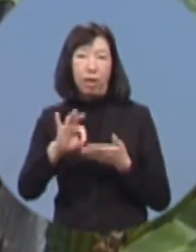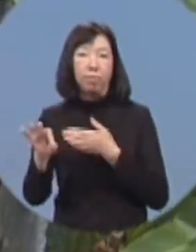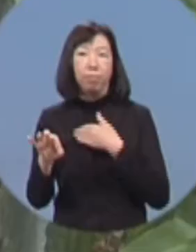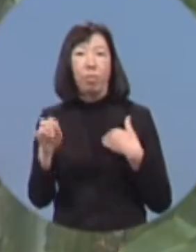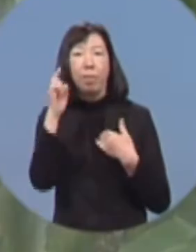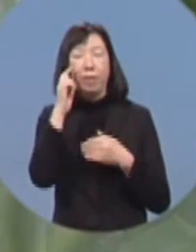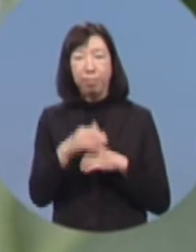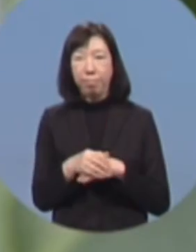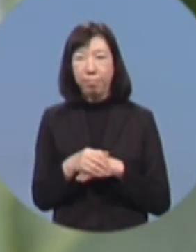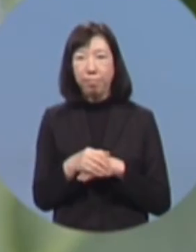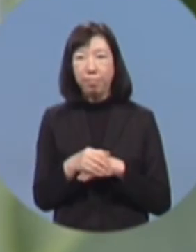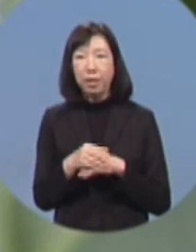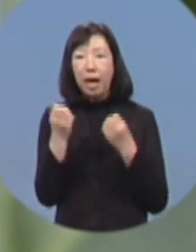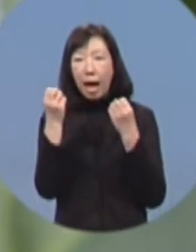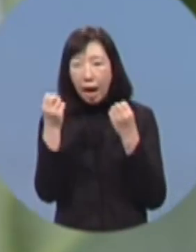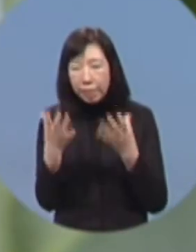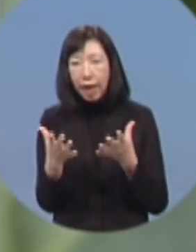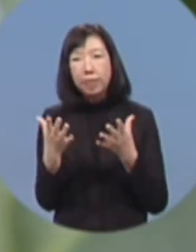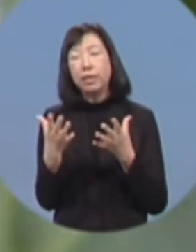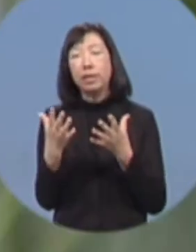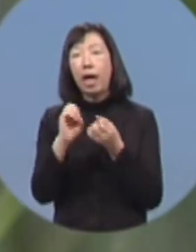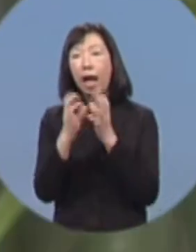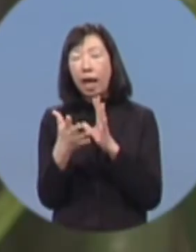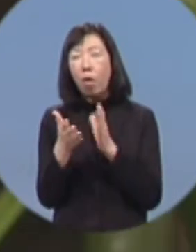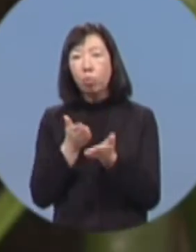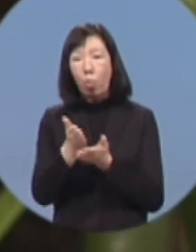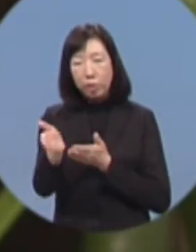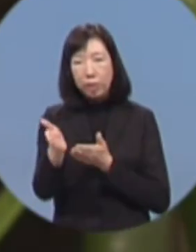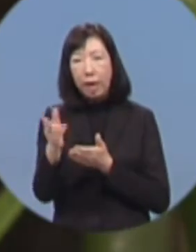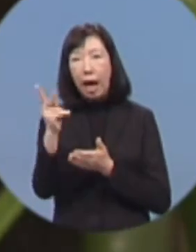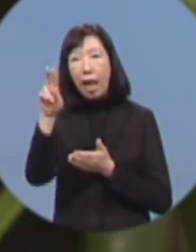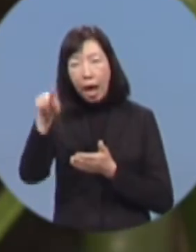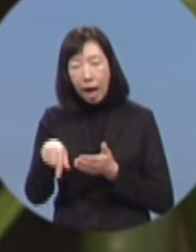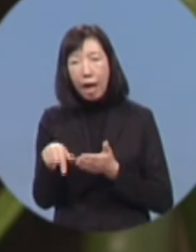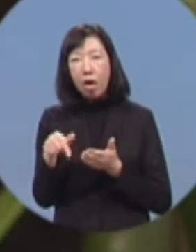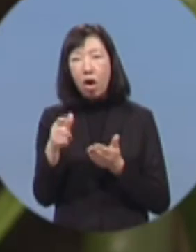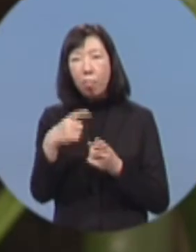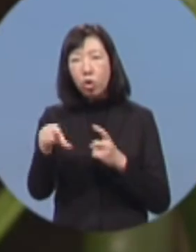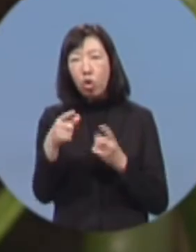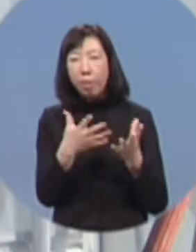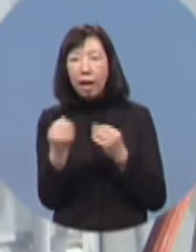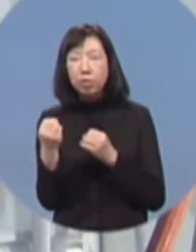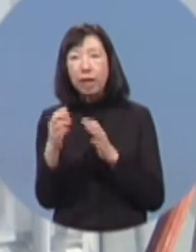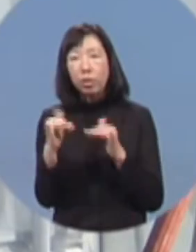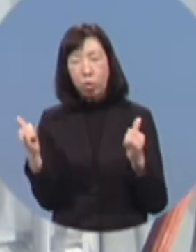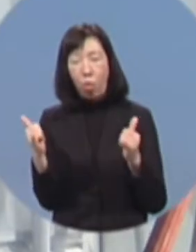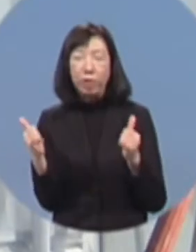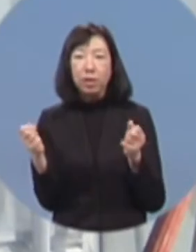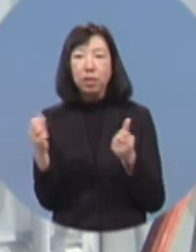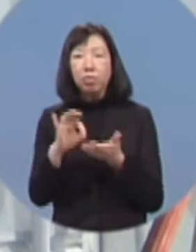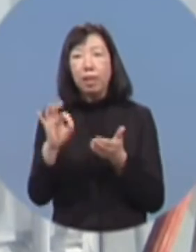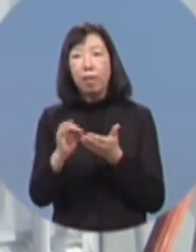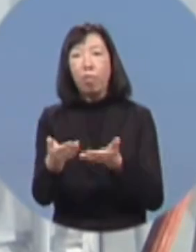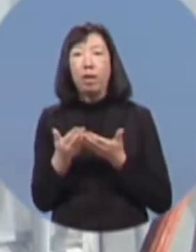っています。新品種のブリリアントベルを通してカラーがもっとたくさんの人に使ってもらえるような身近な花の一つとなっても